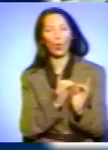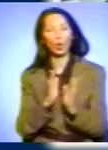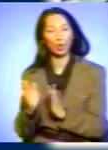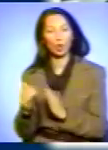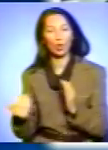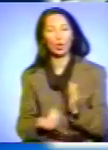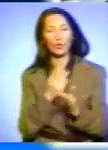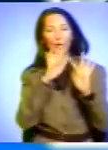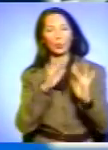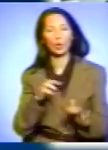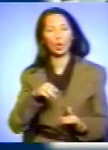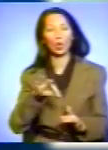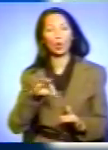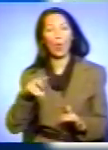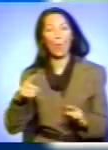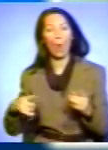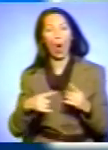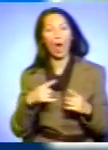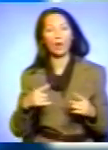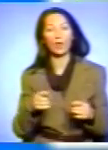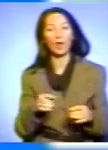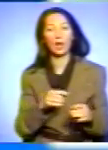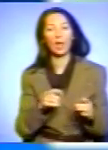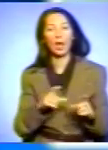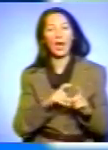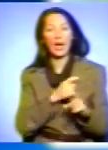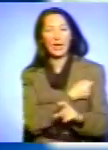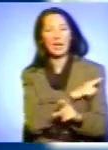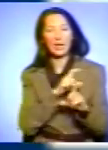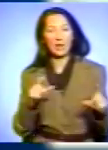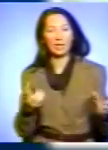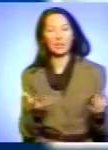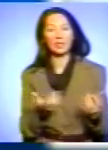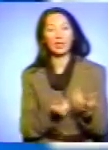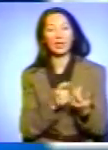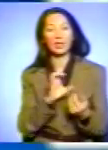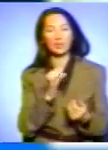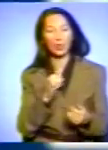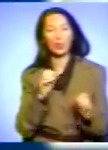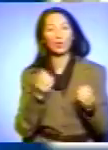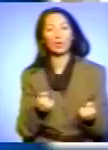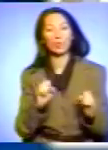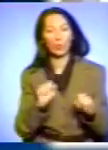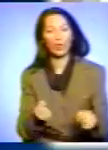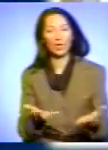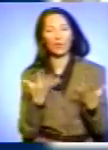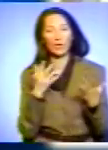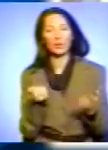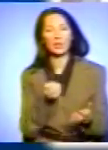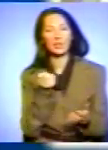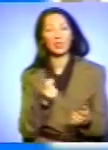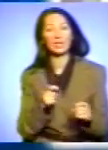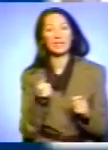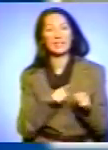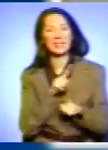Новий комп'ютерний томограф Тернопільської університетської лікарні всього за декілька секунд сканування здатний виявити найдрібніші зміни тканин